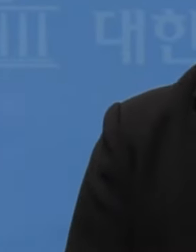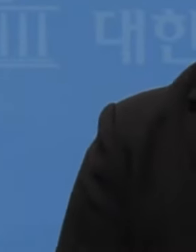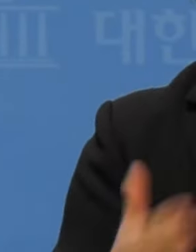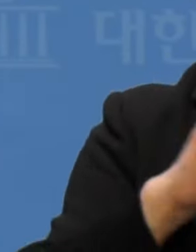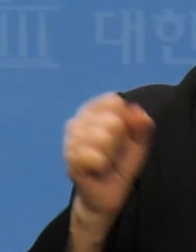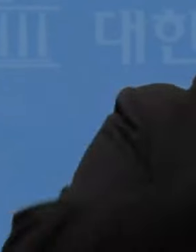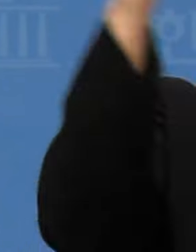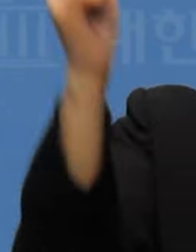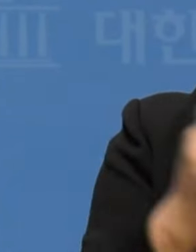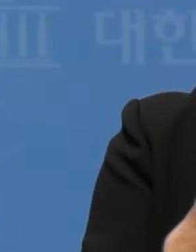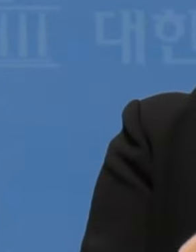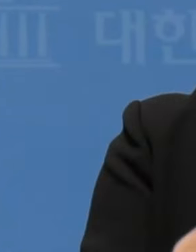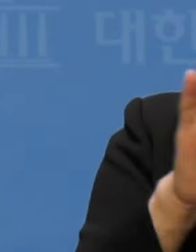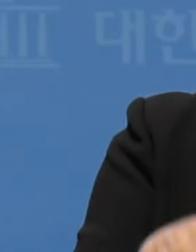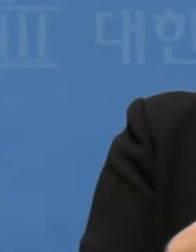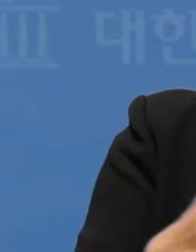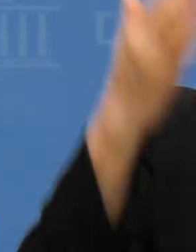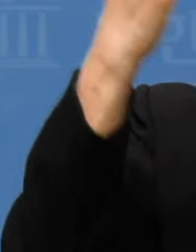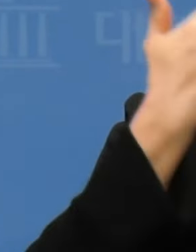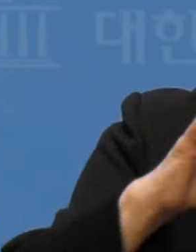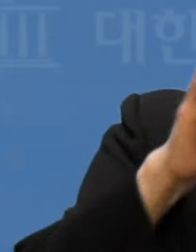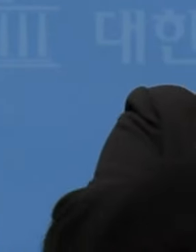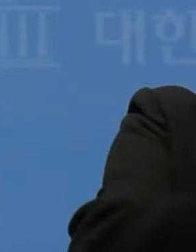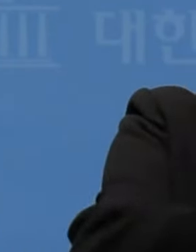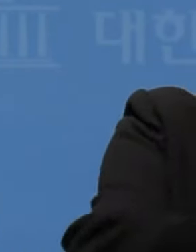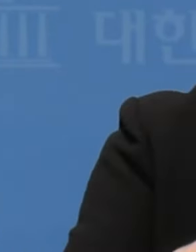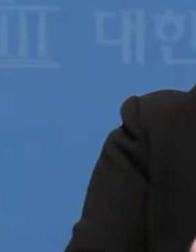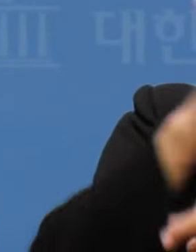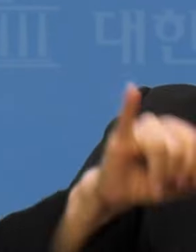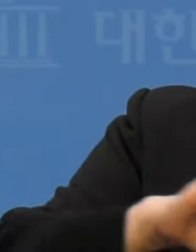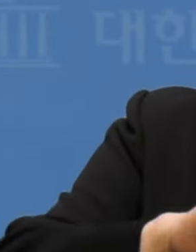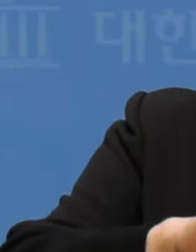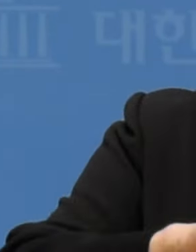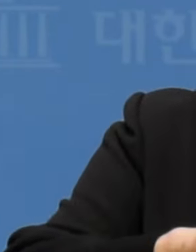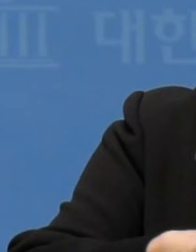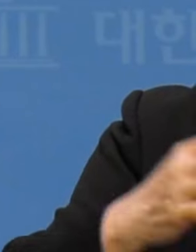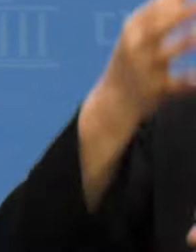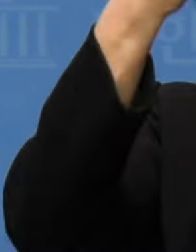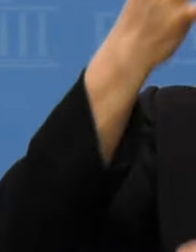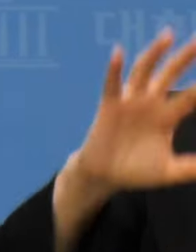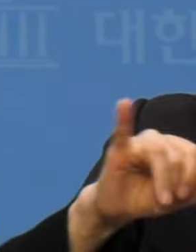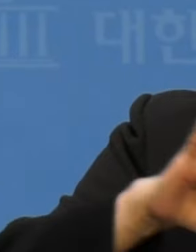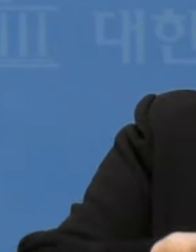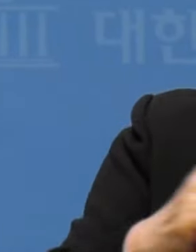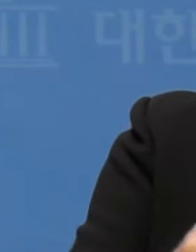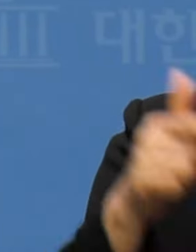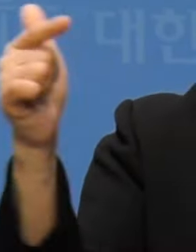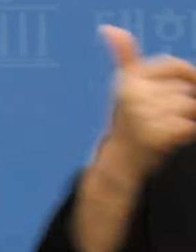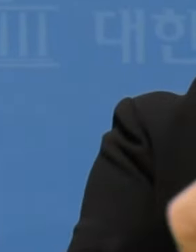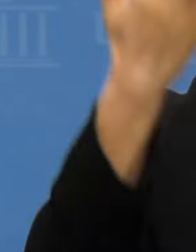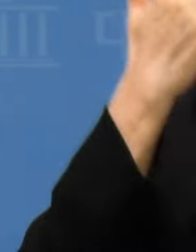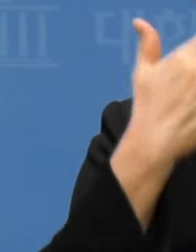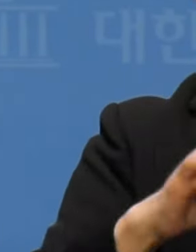제가 국회의원이 된다면 한미 군사 동맹을 경제 동맹, 기술 동맹까지 확대 강화해